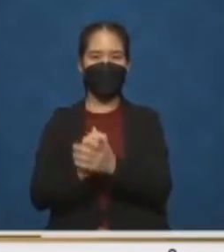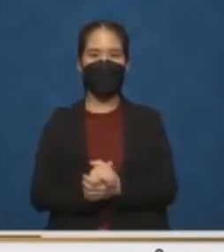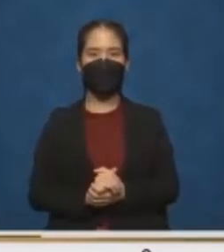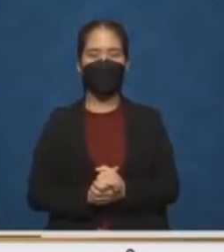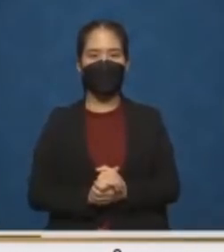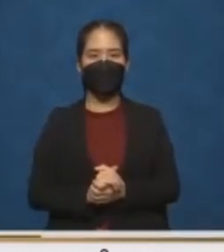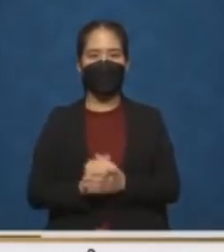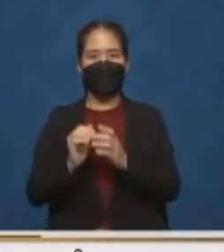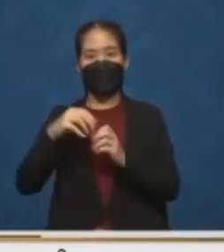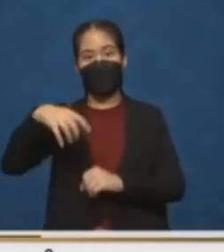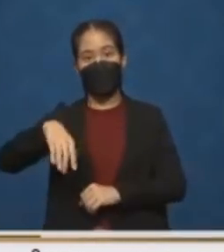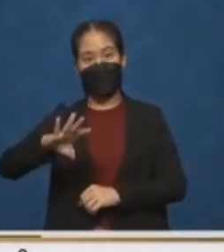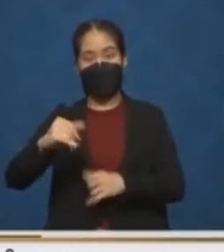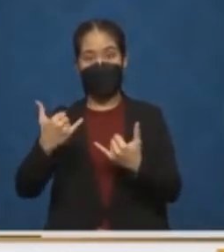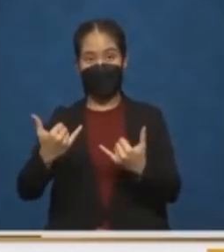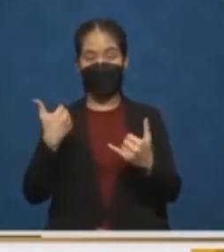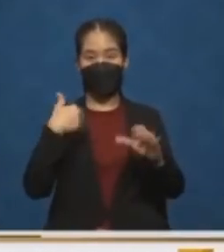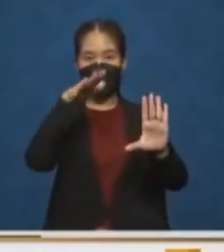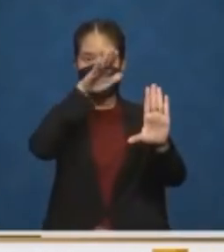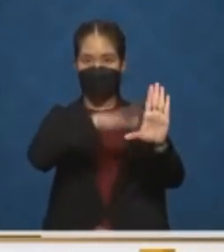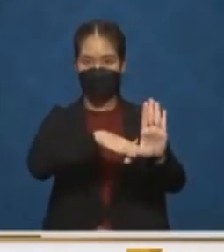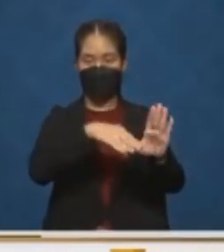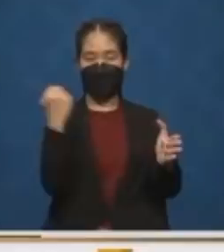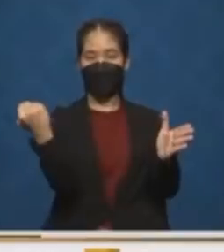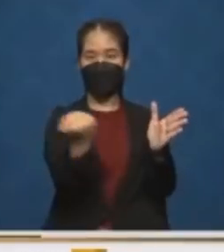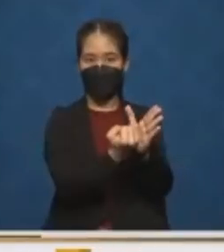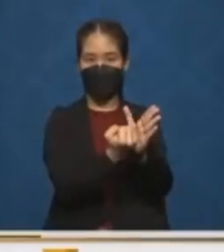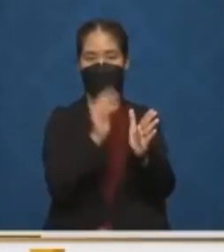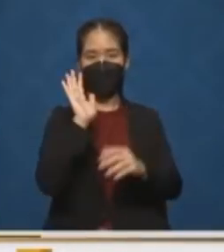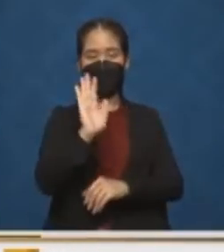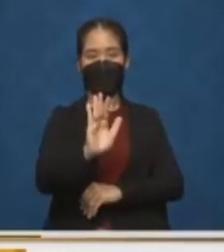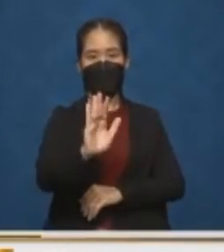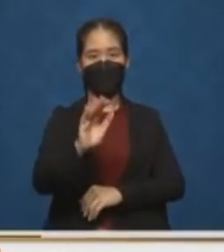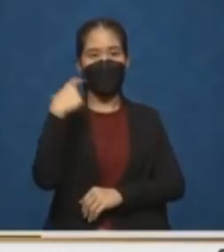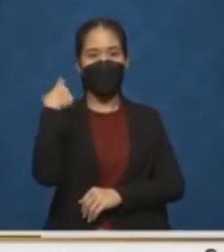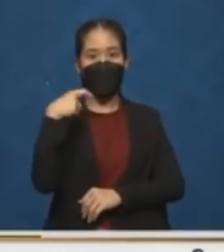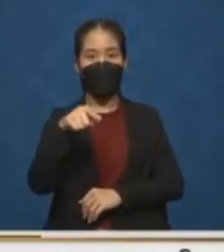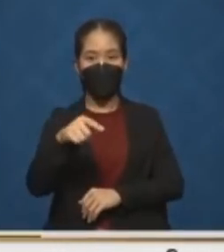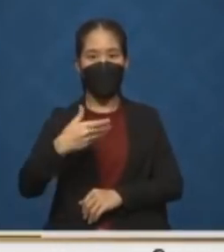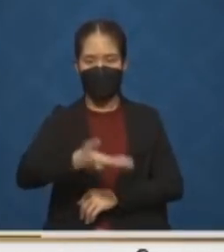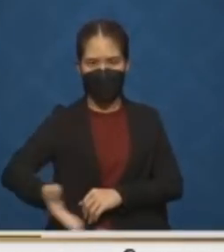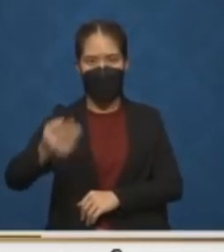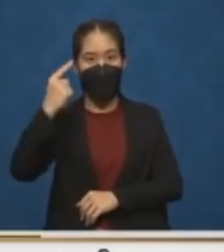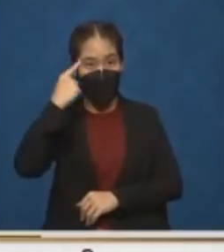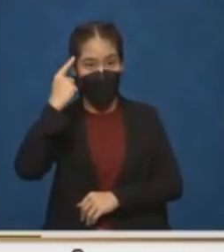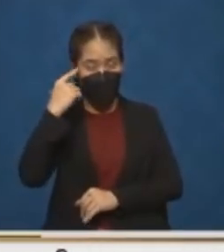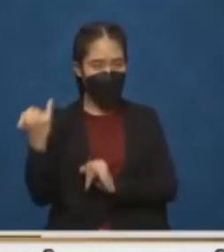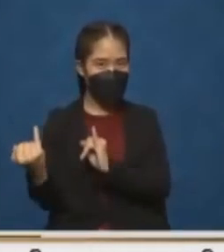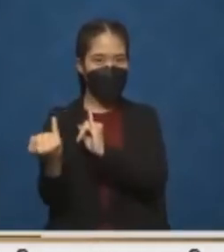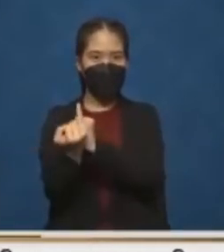บริษันี้จดทะเบนในตลาดหลกซับที่ห้กลง เป็นที่ทากัดีวาบริษัทนี้มีสายสัมพันธอันแนบแน่นกั